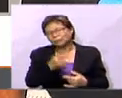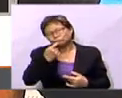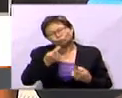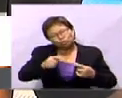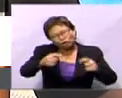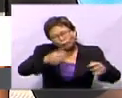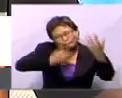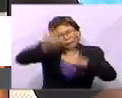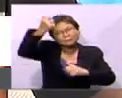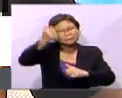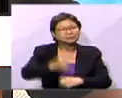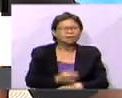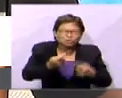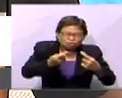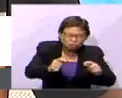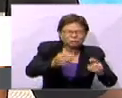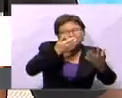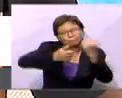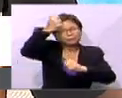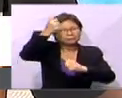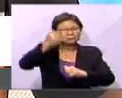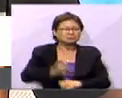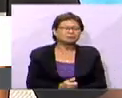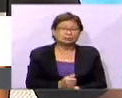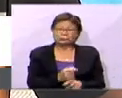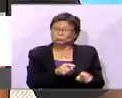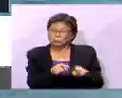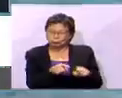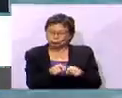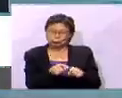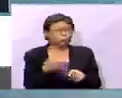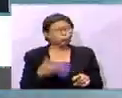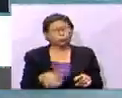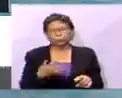strive for that. But you know, it's going to be very competitive there.